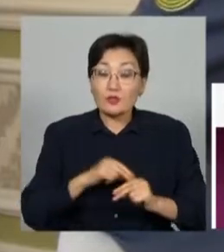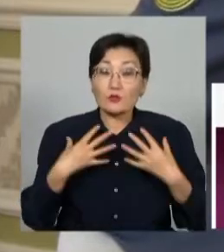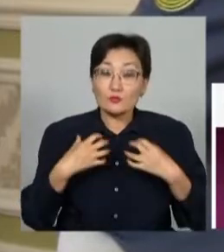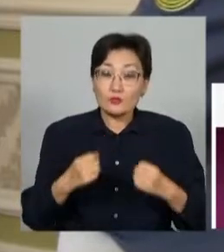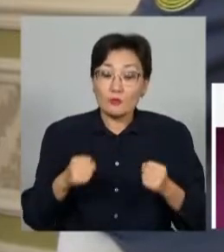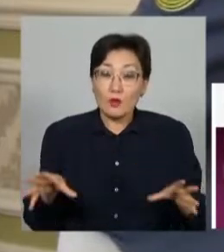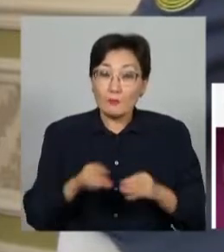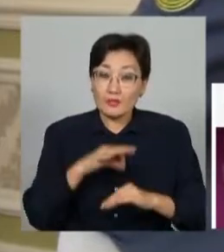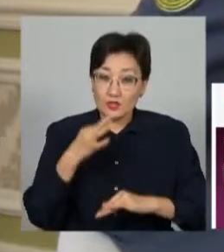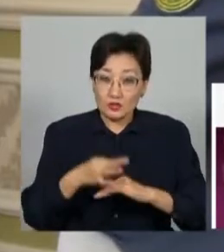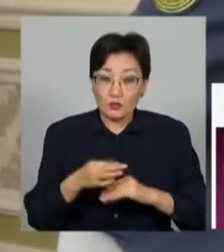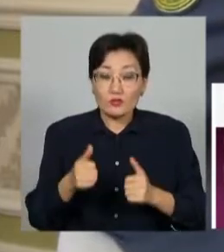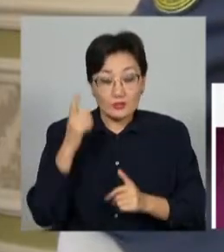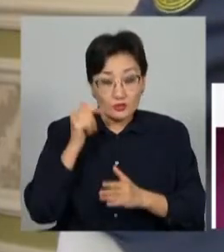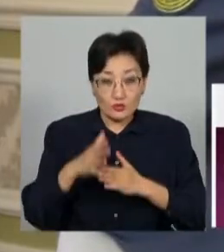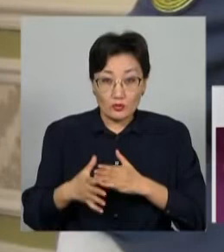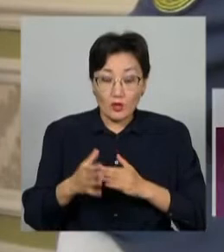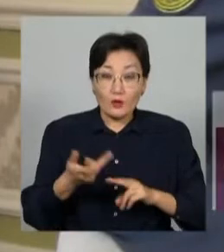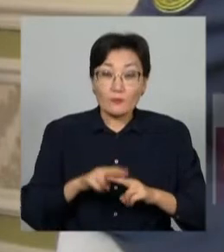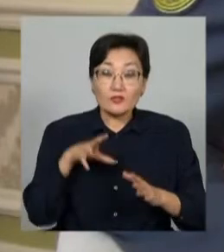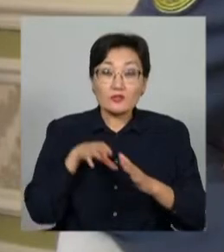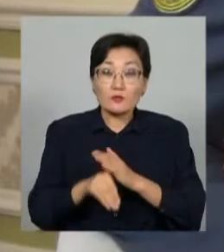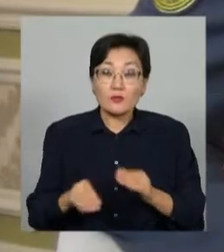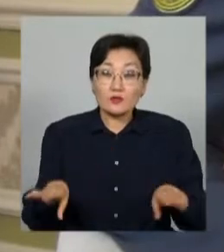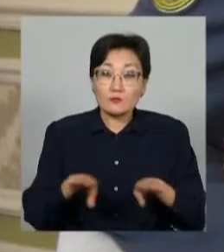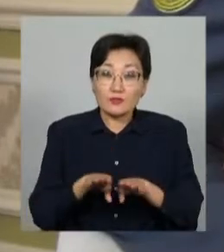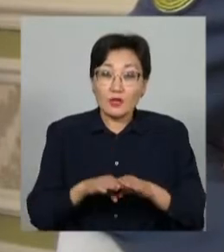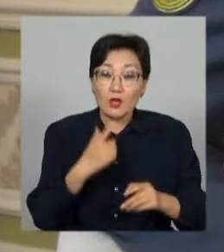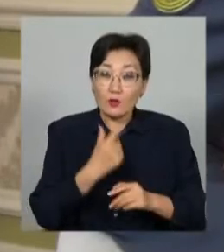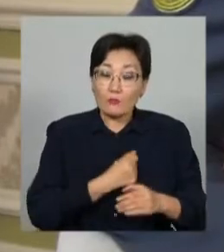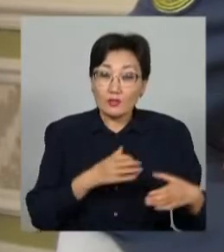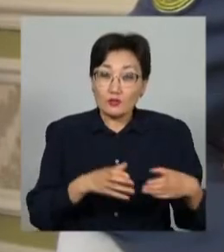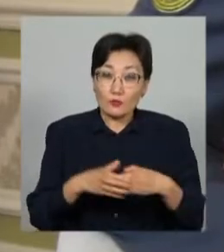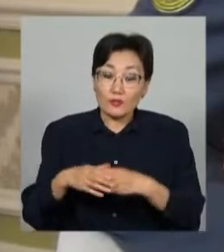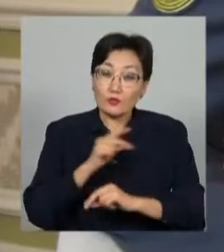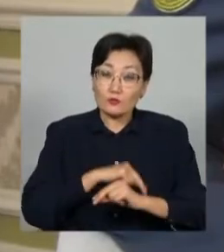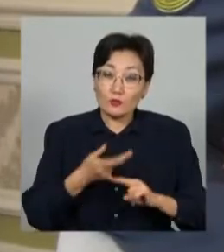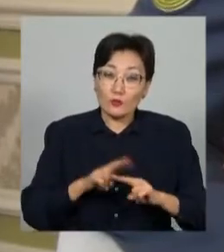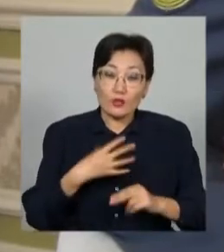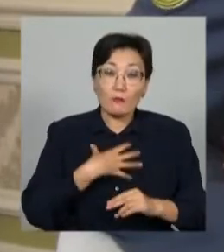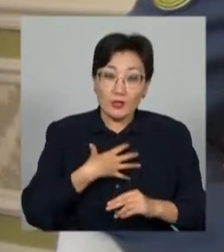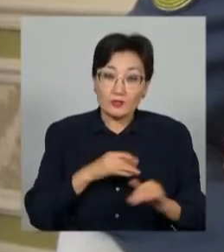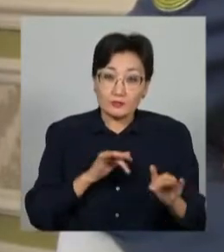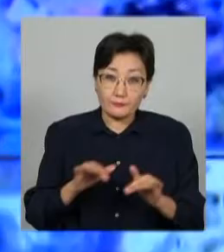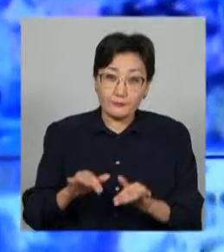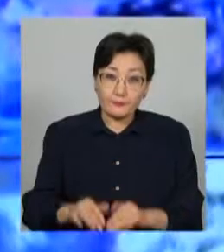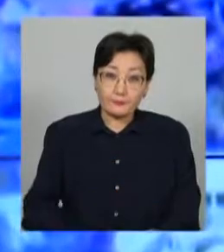да бірдей жауапты екенін жақсы түсінеді. Бұл әсіресе жабық әскери ұжымдарда жұмыс істейтіндер үшін аса маңызды.